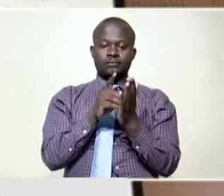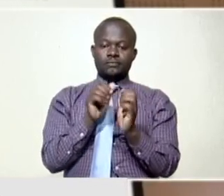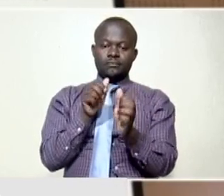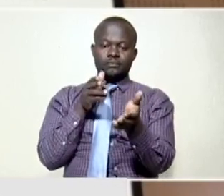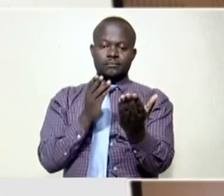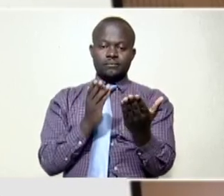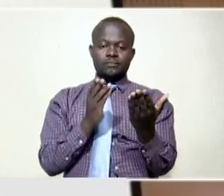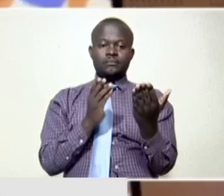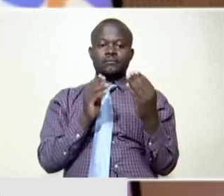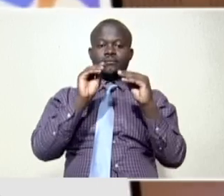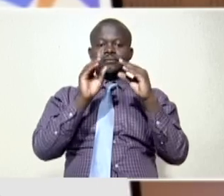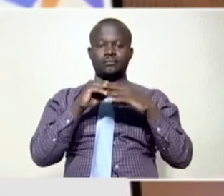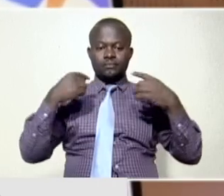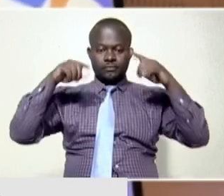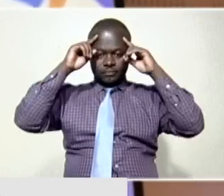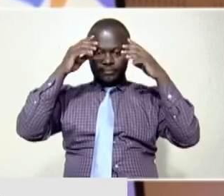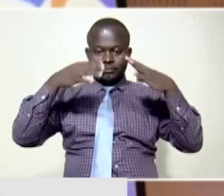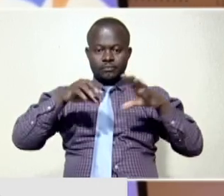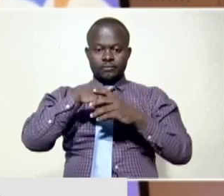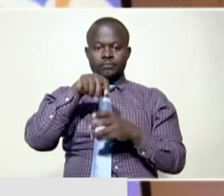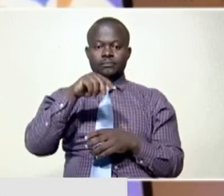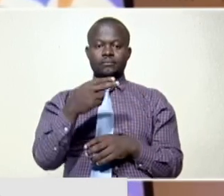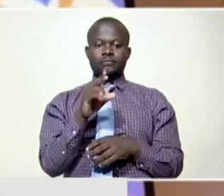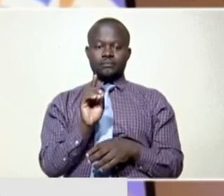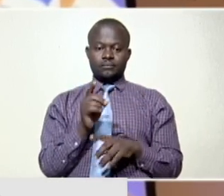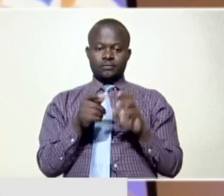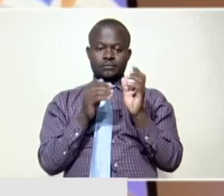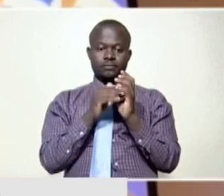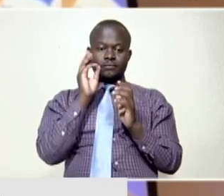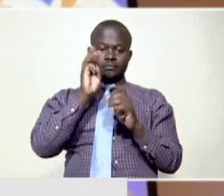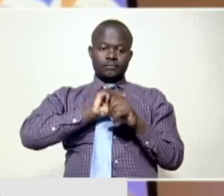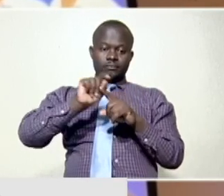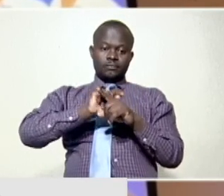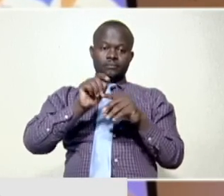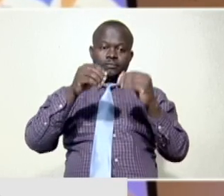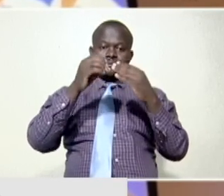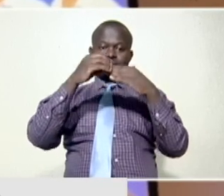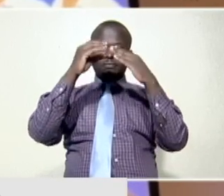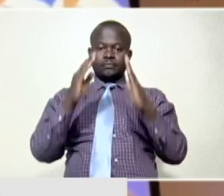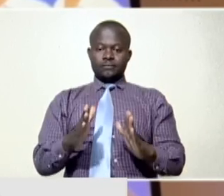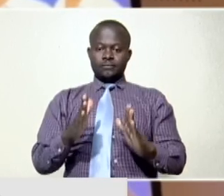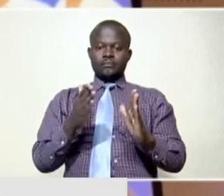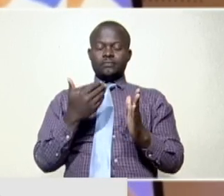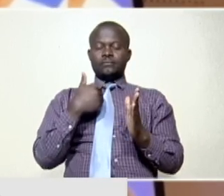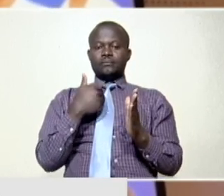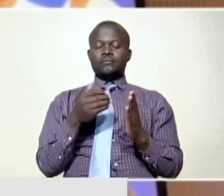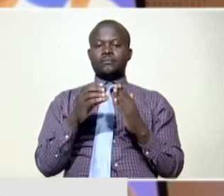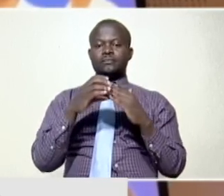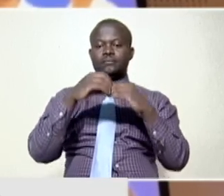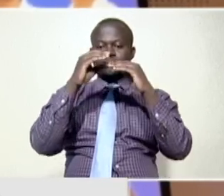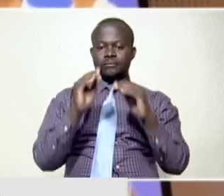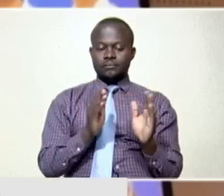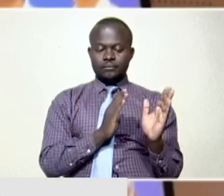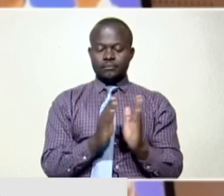ba kaminuza zo mu Rwanda barangije amasomo yo ku rwego rwa PhD ndetse akazaba ari n'amahugurwa agenewe abayobozi ayazwi nka executive training